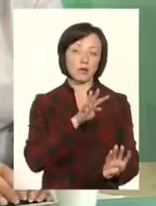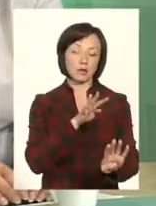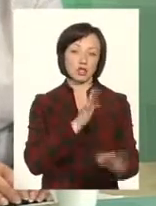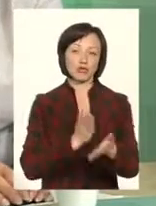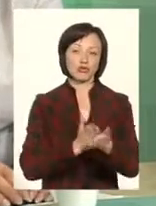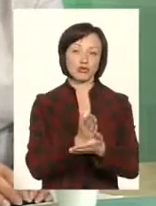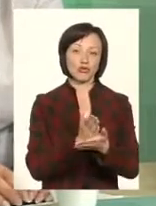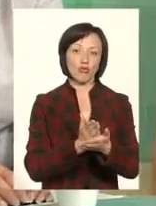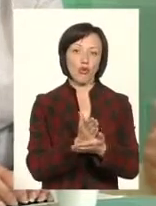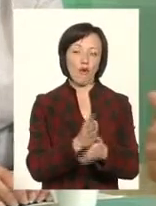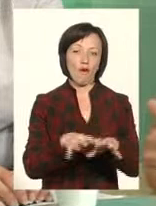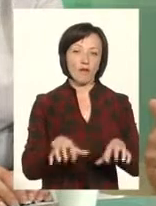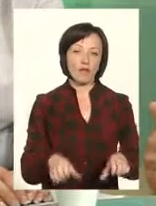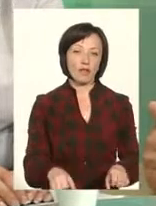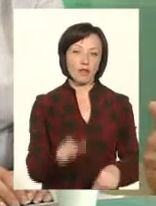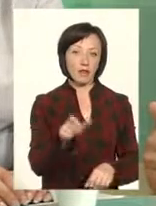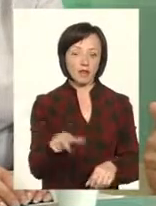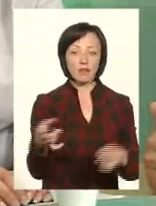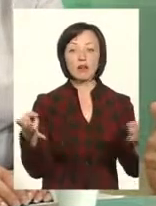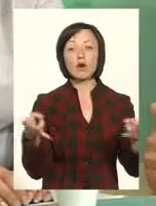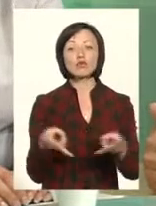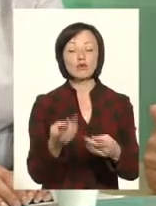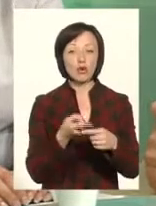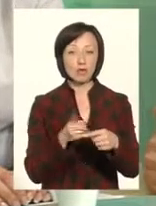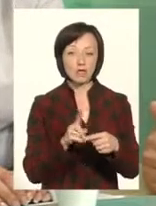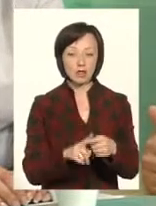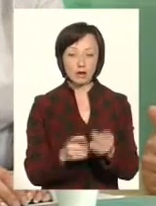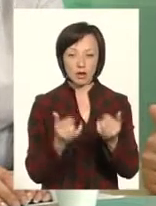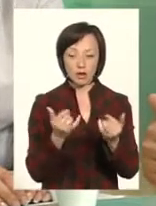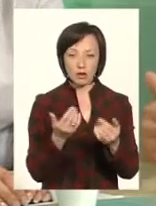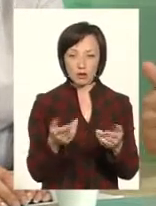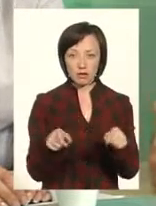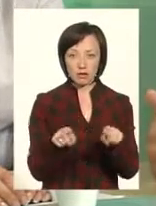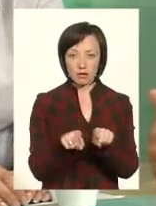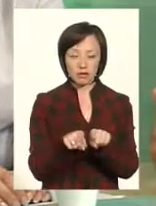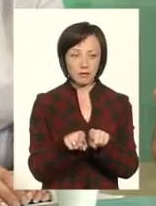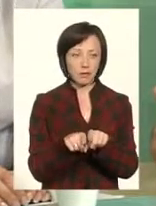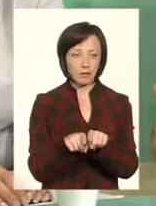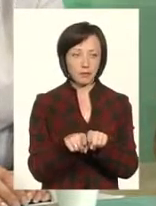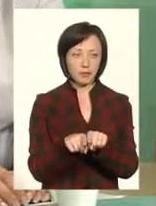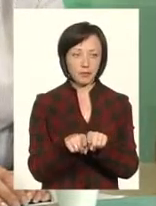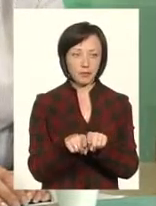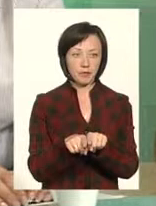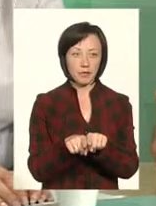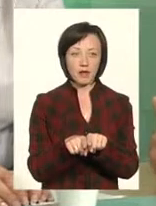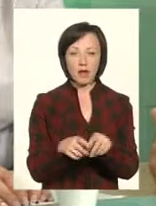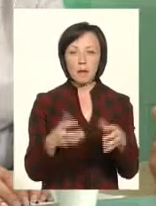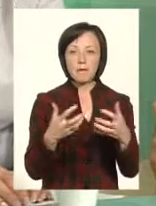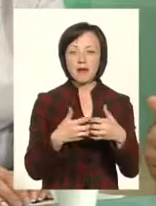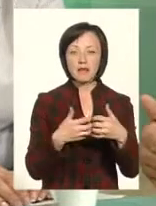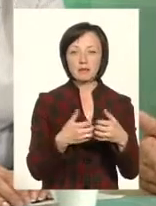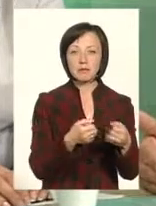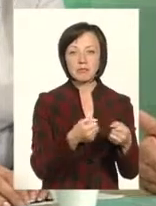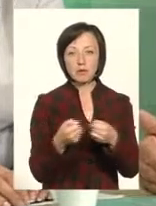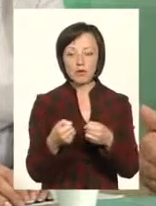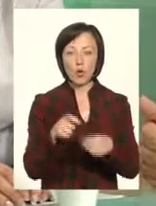сьогодні? Для чого нам сьогодні механізми стримування, контролю